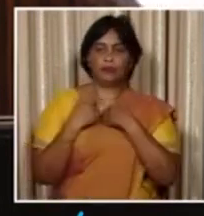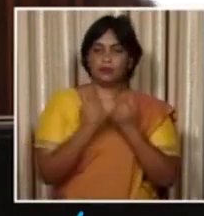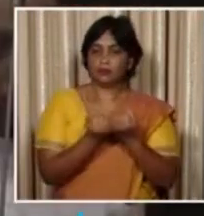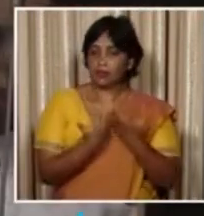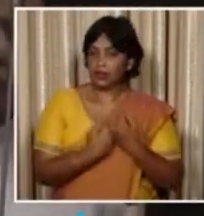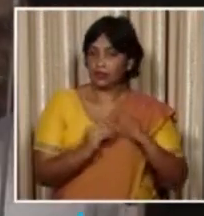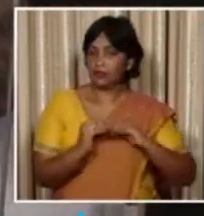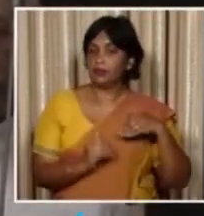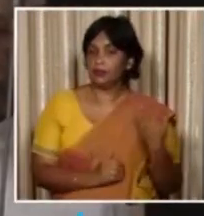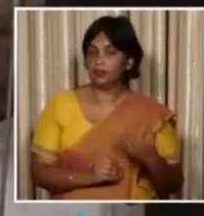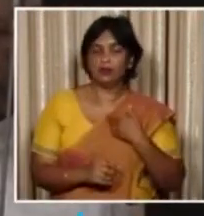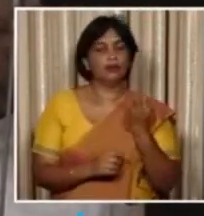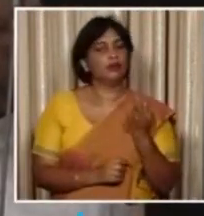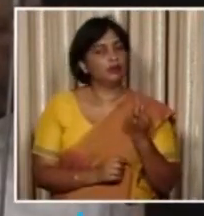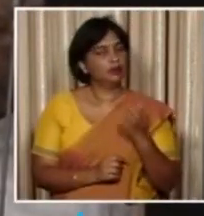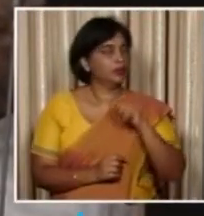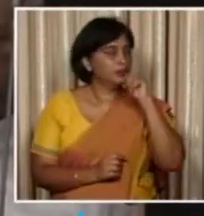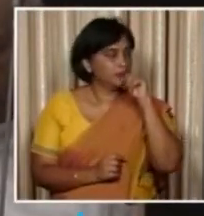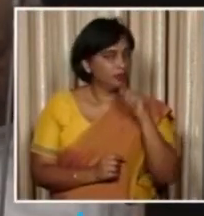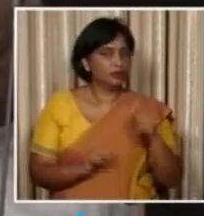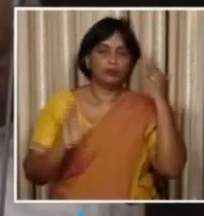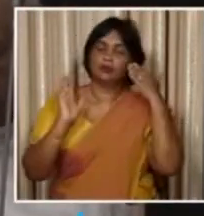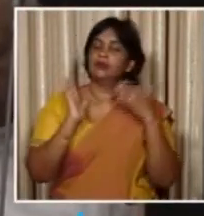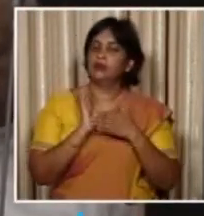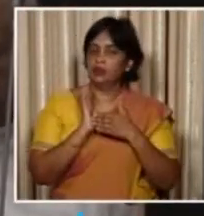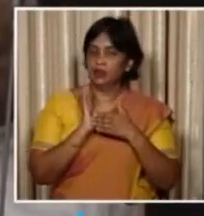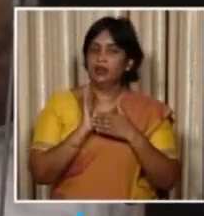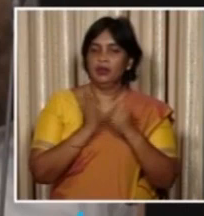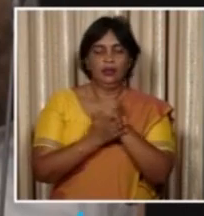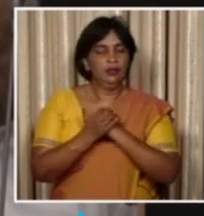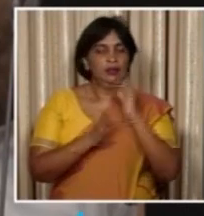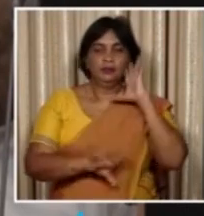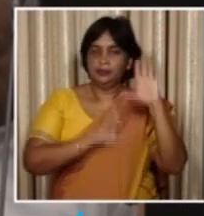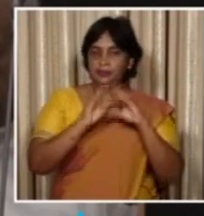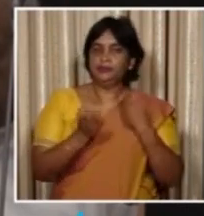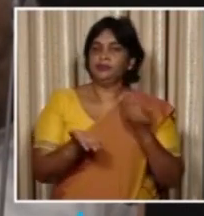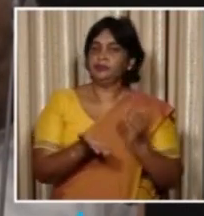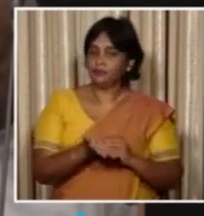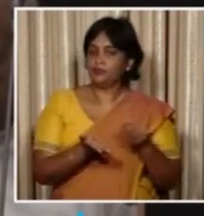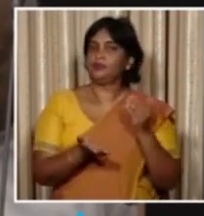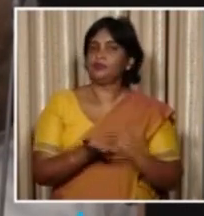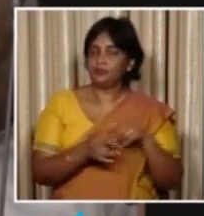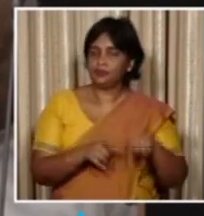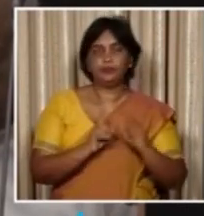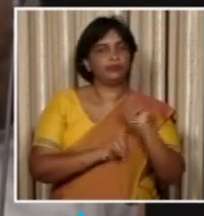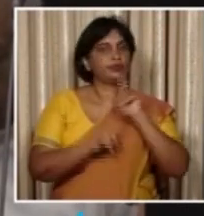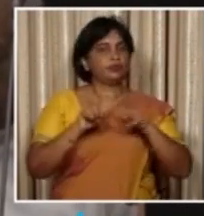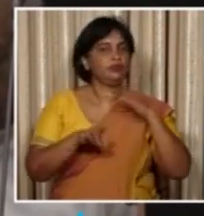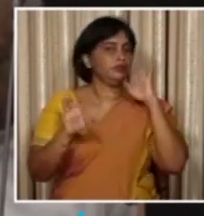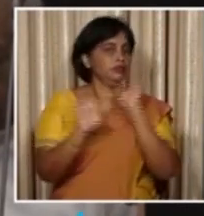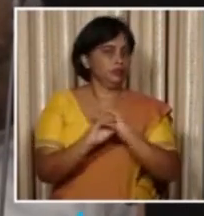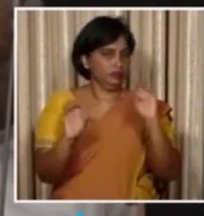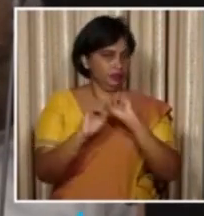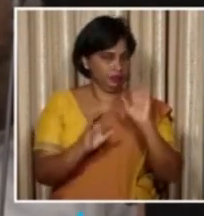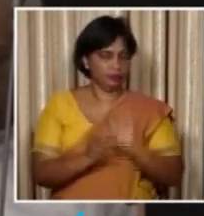ಪಸ್ಸೆ ಆರ್ಥಿಕ ಸಭಾ ತತ್ವ ಪಿಲಿಬಂದ ಸೇಲು ತೊರತುಡು ಮಮ್ಮ ವರಿನ್ವರ ಮೇ ಸಭಾವ ಹಮುವೆ ಗೆನಹರ